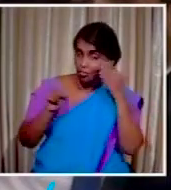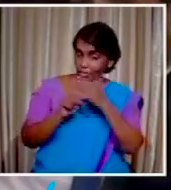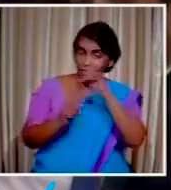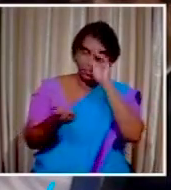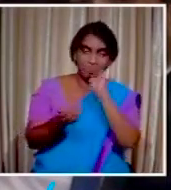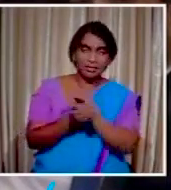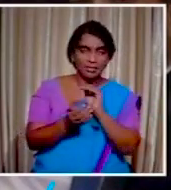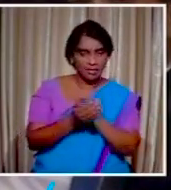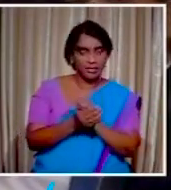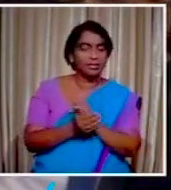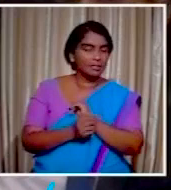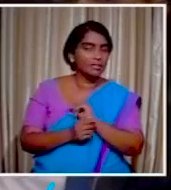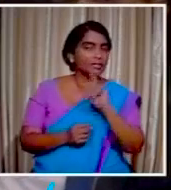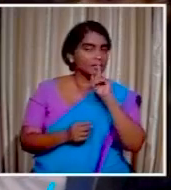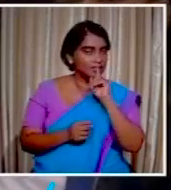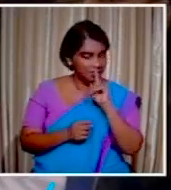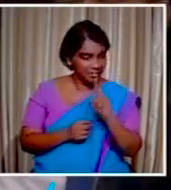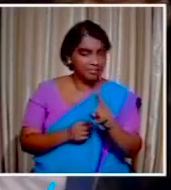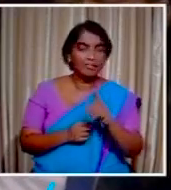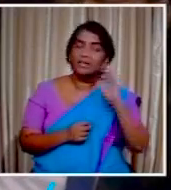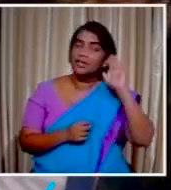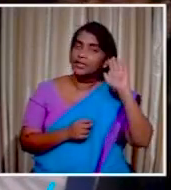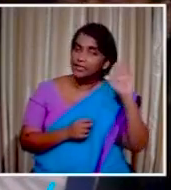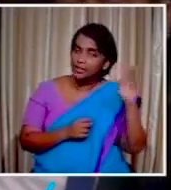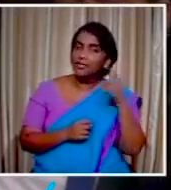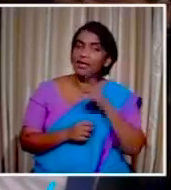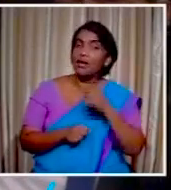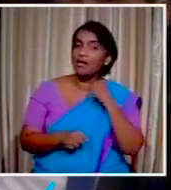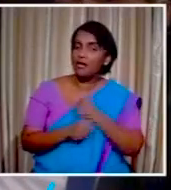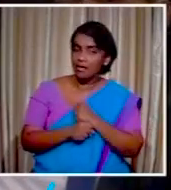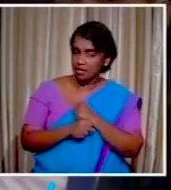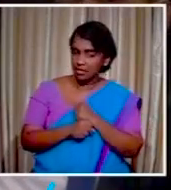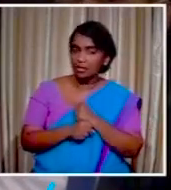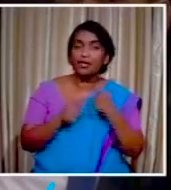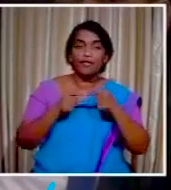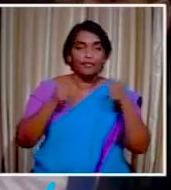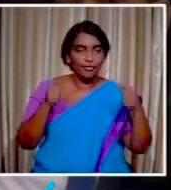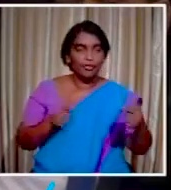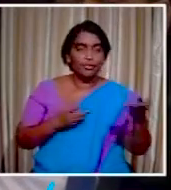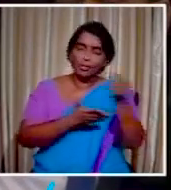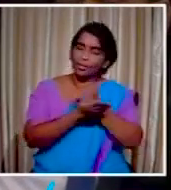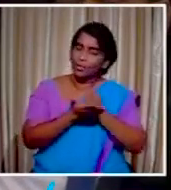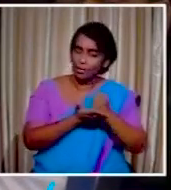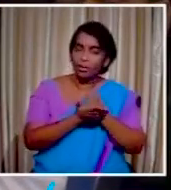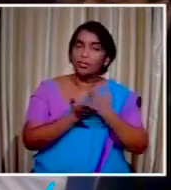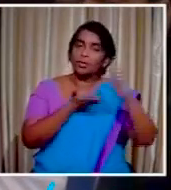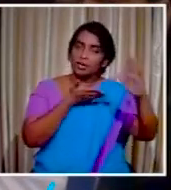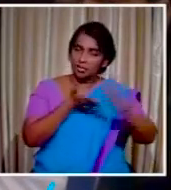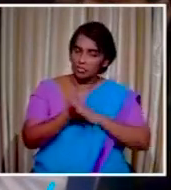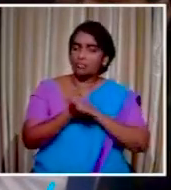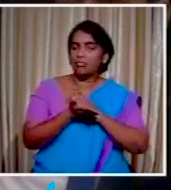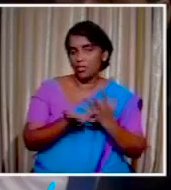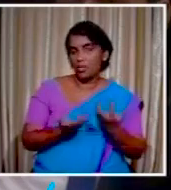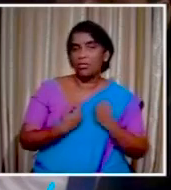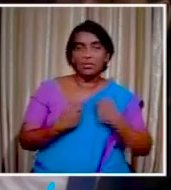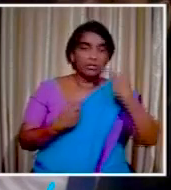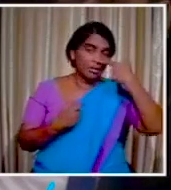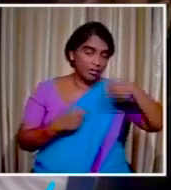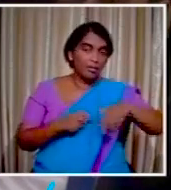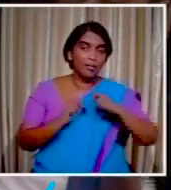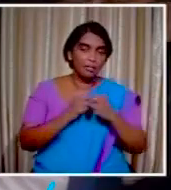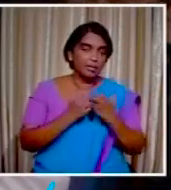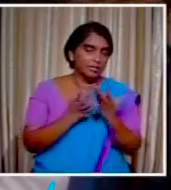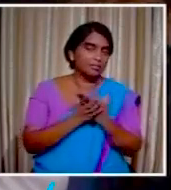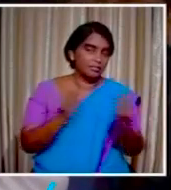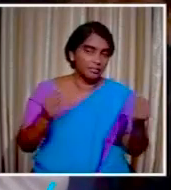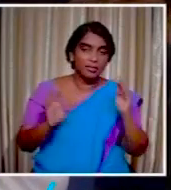සැලකිලිමත් වෙන්න කියන ඉල්ලීමක් කරමින් විශේෂයෙන්ම මේ ආණ්ඩු විපක්ෂ සියලු දෙනාගේ සහයෝගය අවශ්‍ය වෙනවා මේ බලශක්ති අරමුදෙන් එළියට එන්න